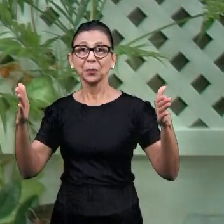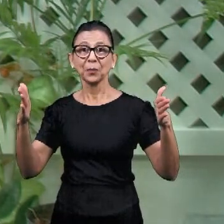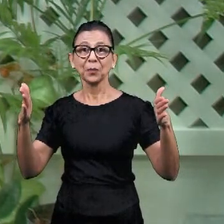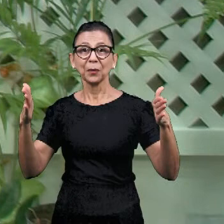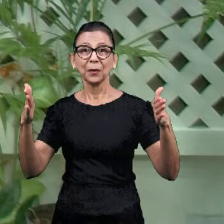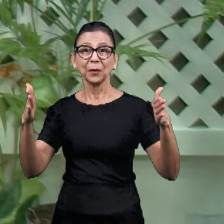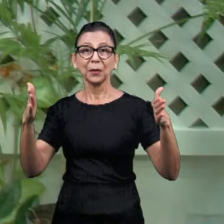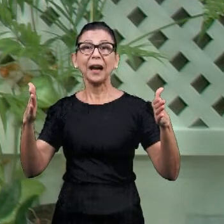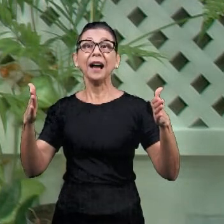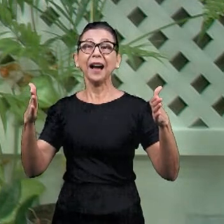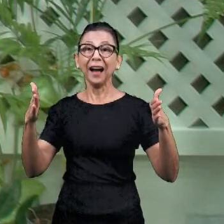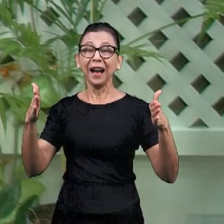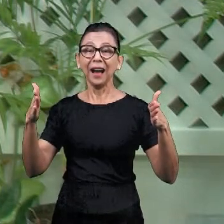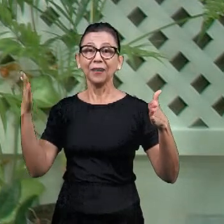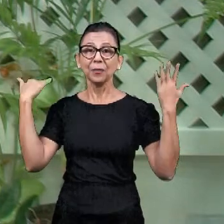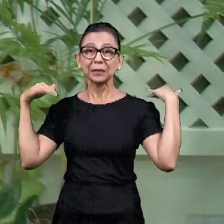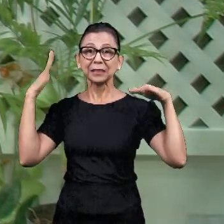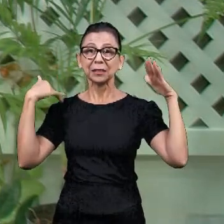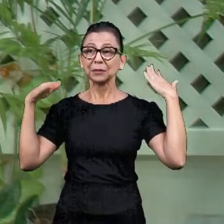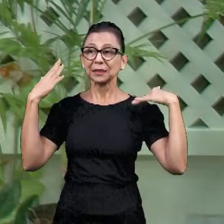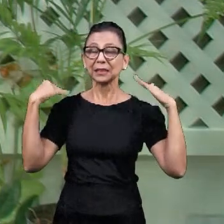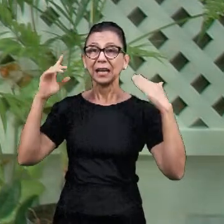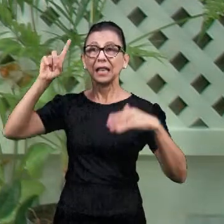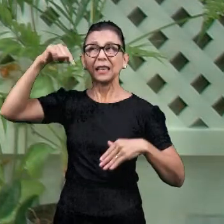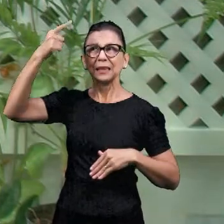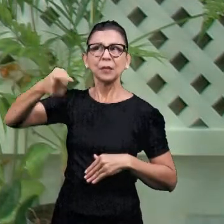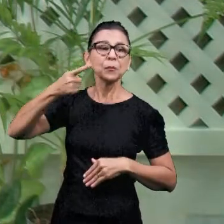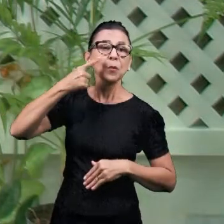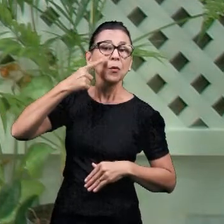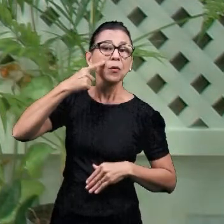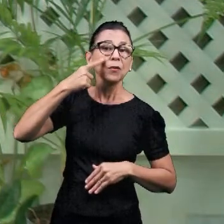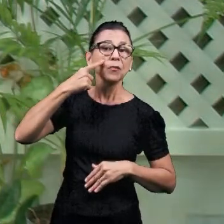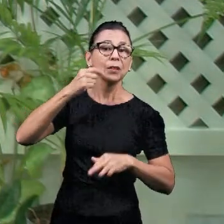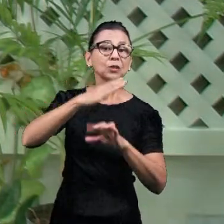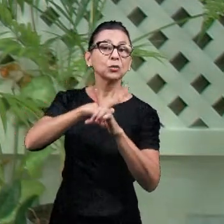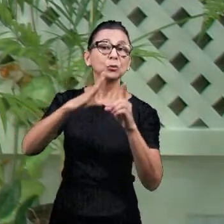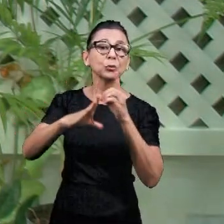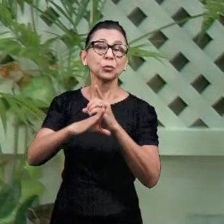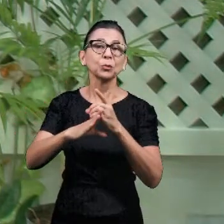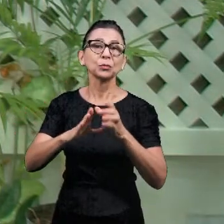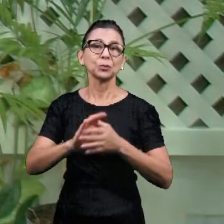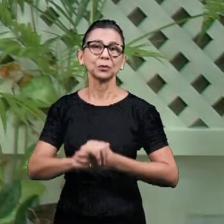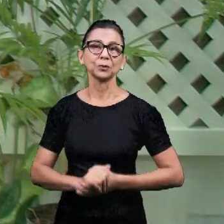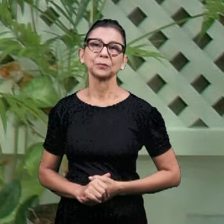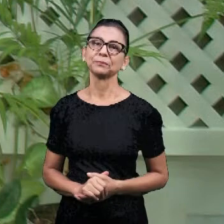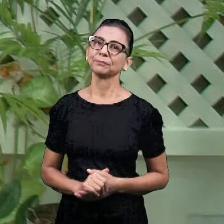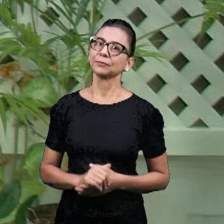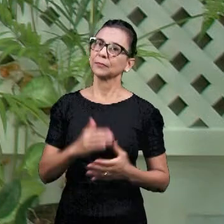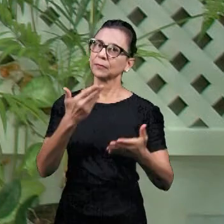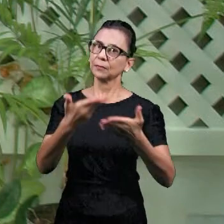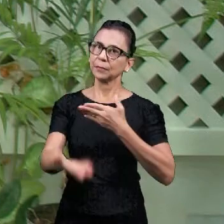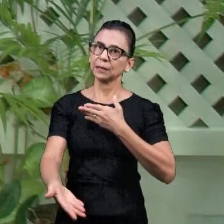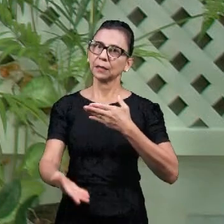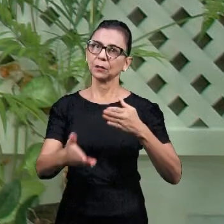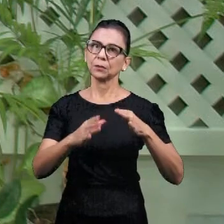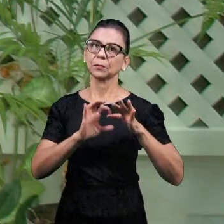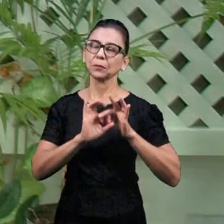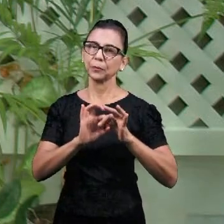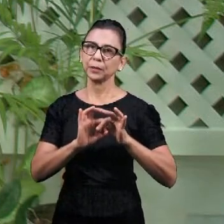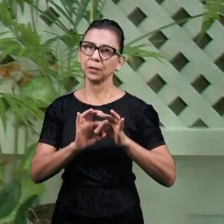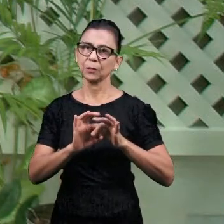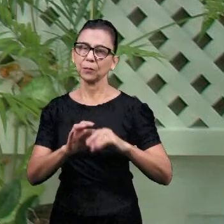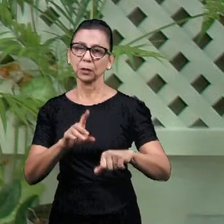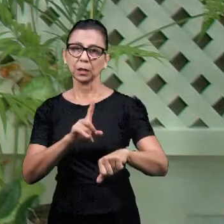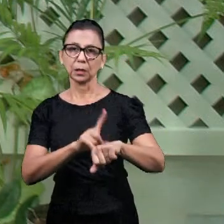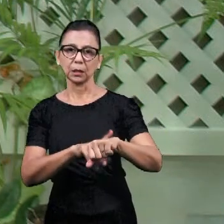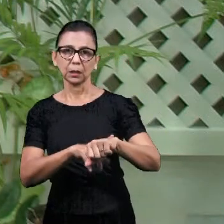allé, il va au centre commercial pour assister au culte après. Il a perdu la communion parce qu'en ce moment, c'est le moment quand toute l'église